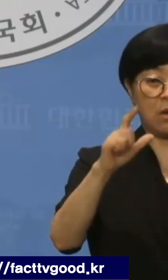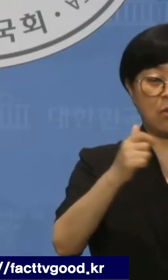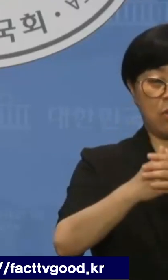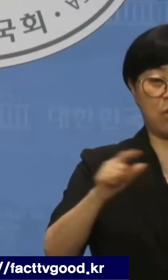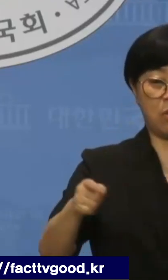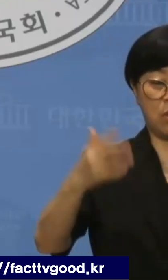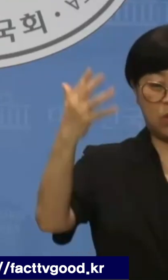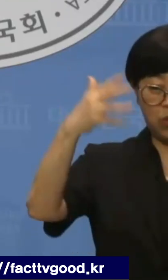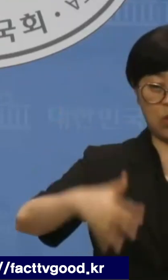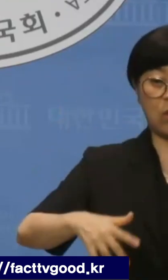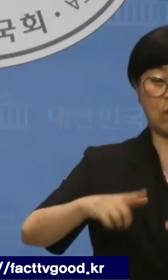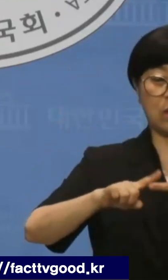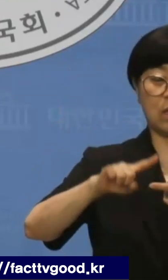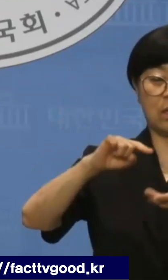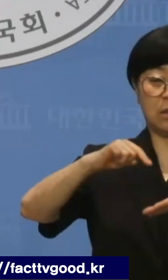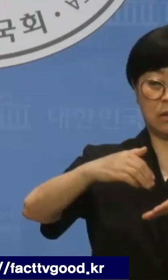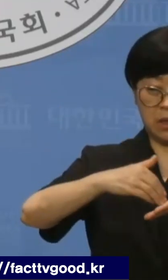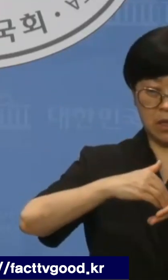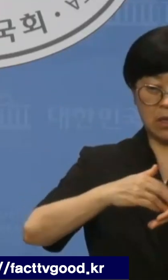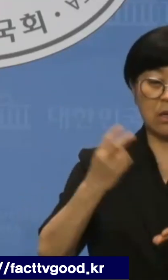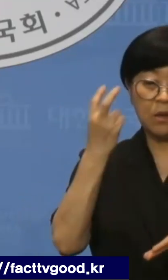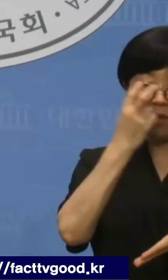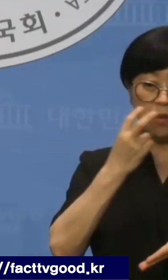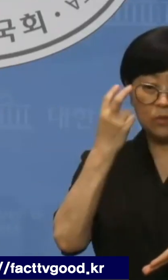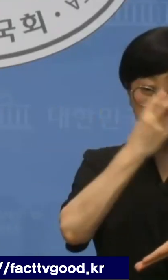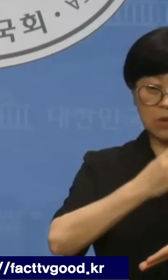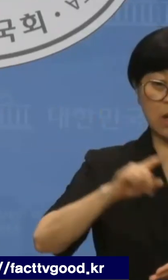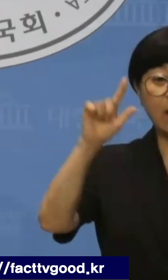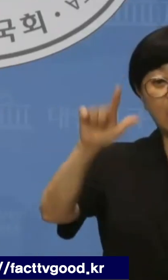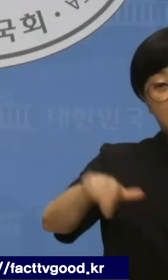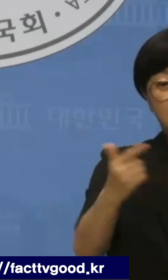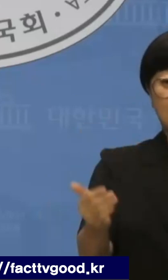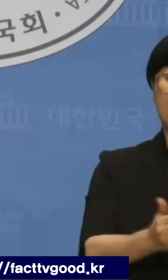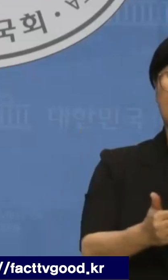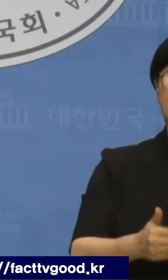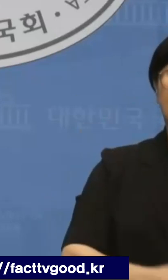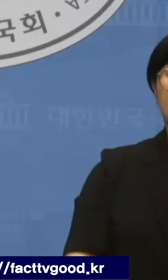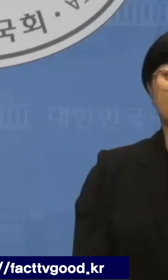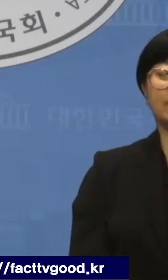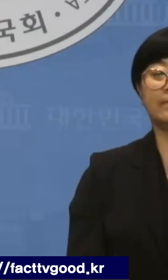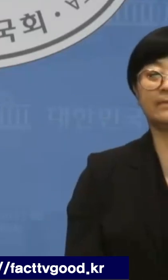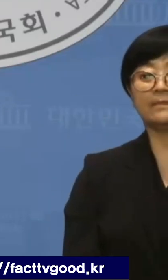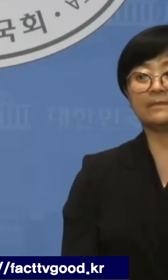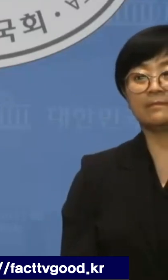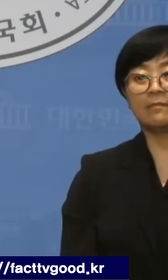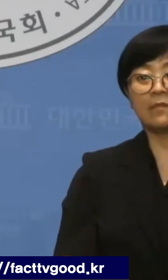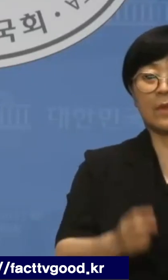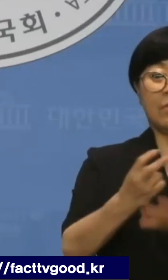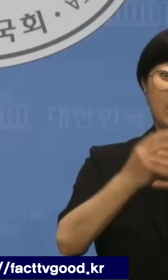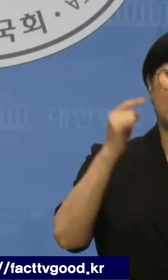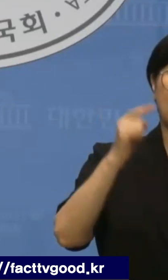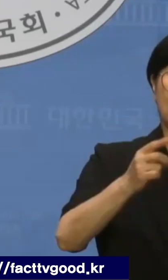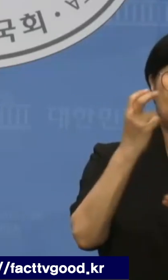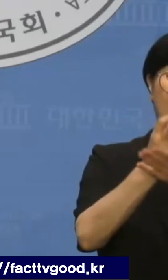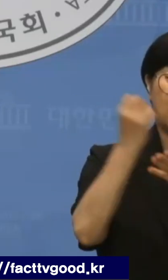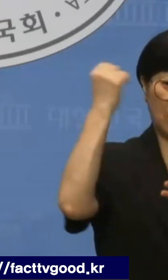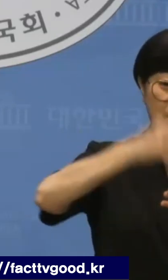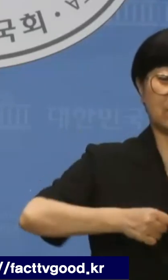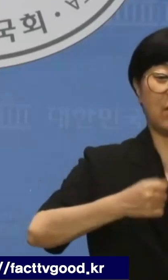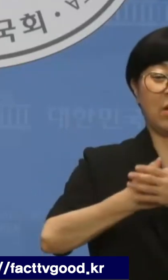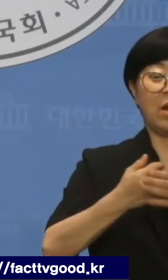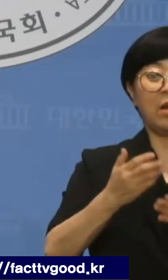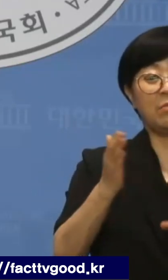단축 요청에 대한 검토를 단 하루 만에 회신했습니다. 법령의 위법성을 판단해야